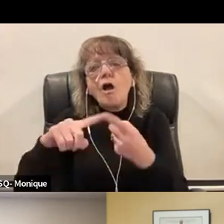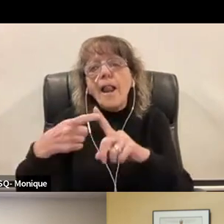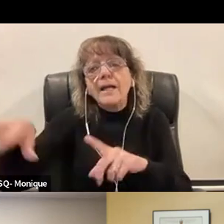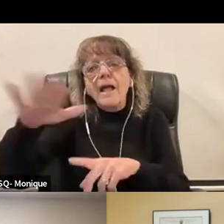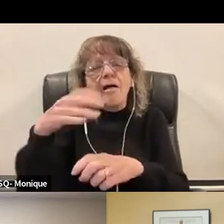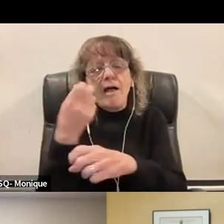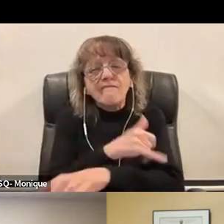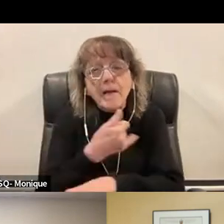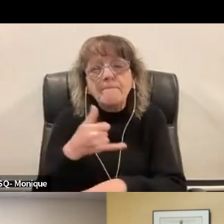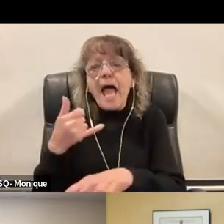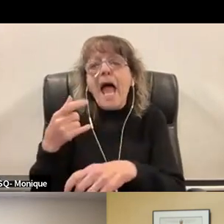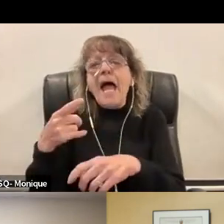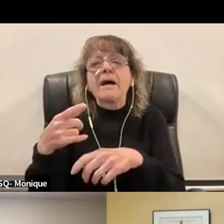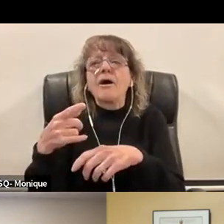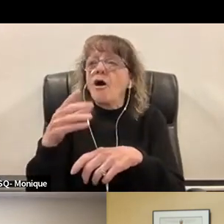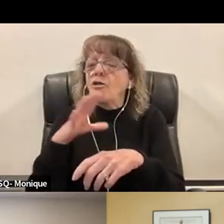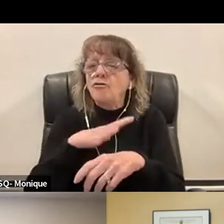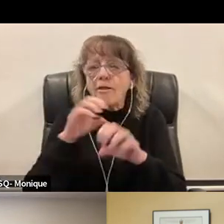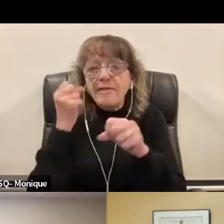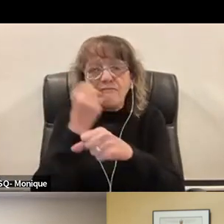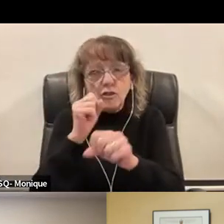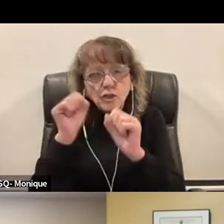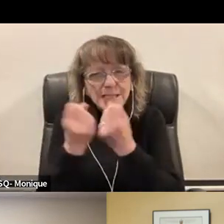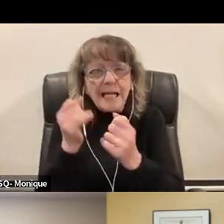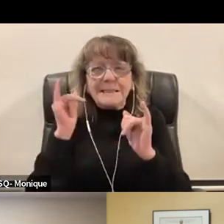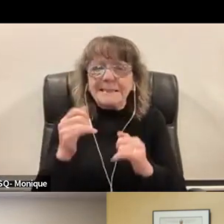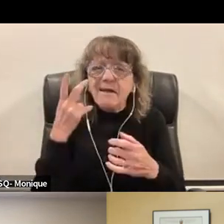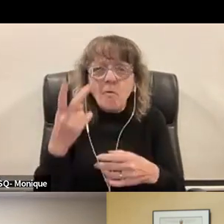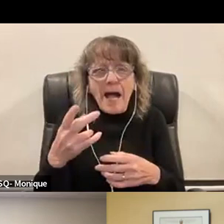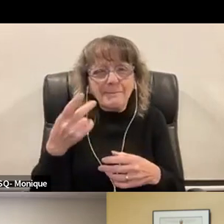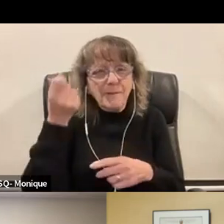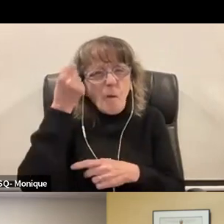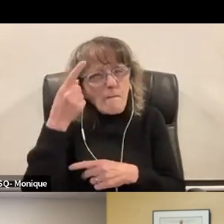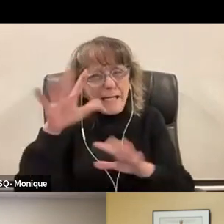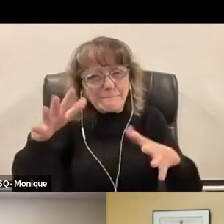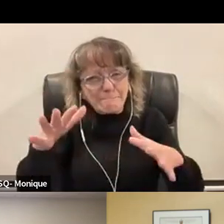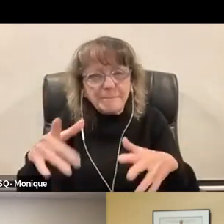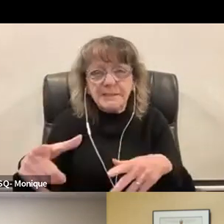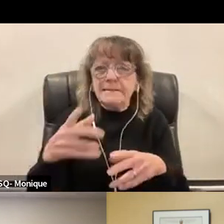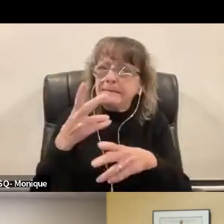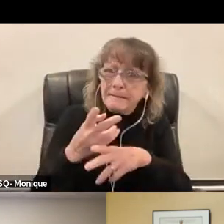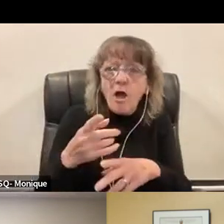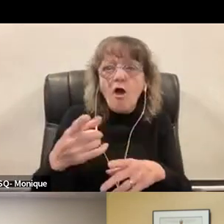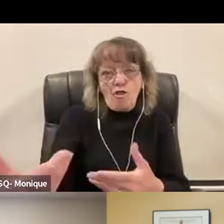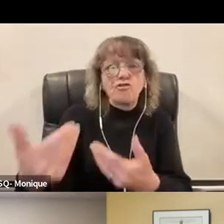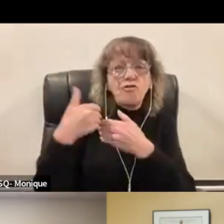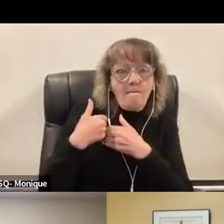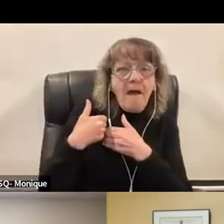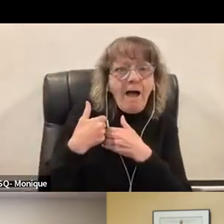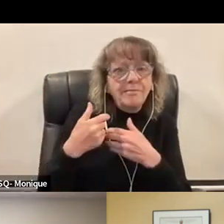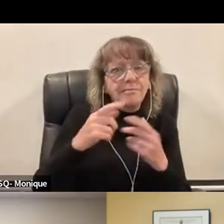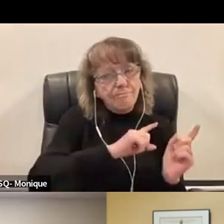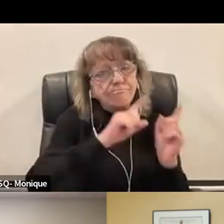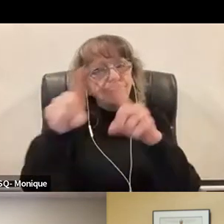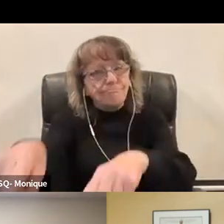ont un patient de race noire et voient qu'il y a des difficultés au niveau de la compréhension des soins, au niveau de la confiance, ils vont me solliciter au chevet pour